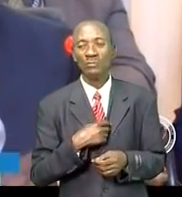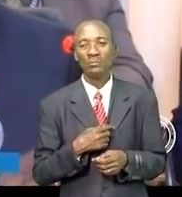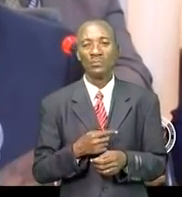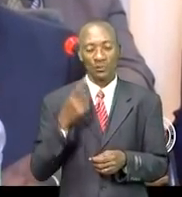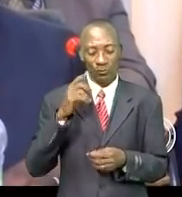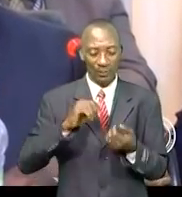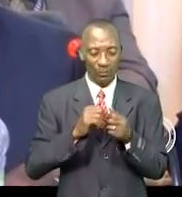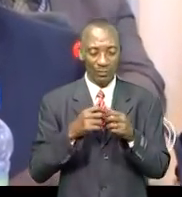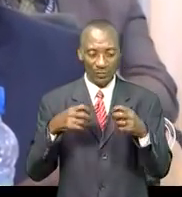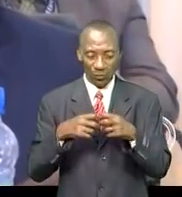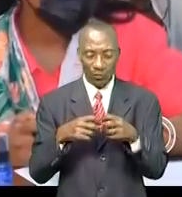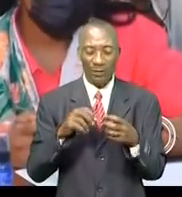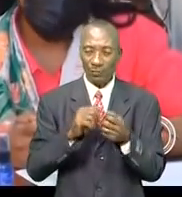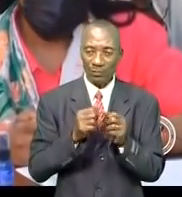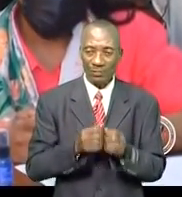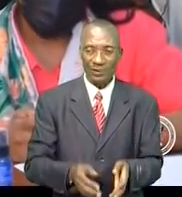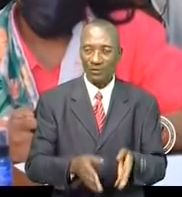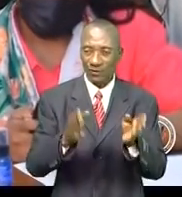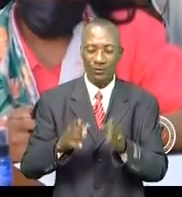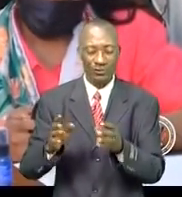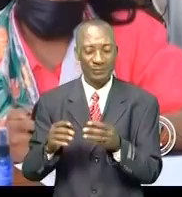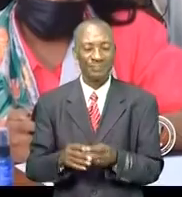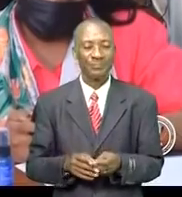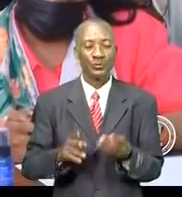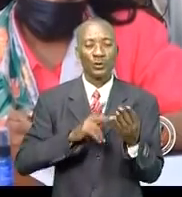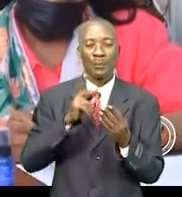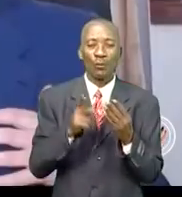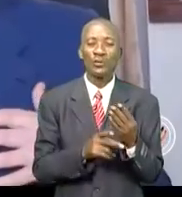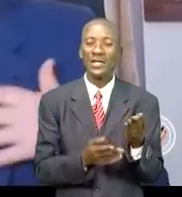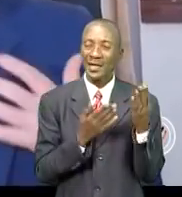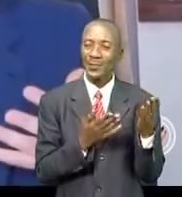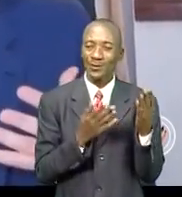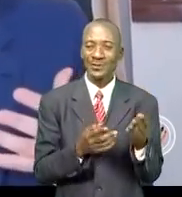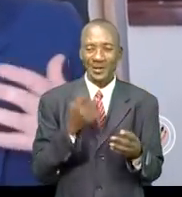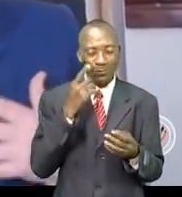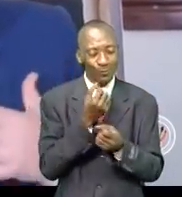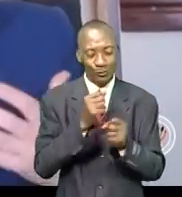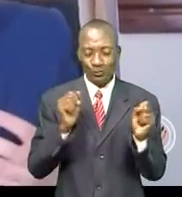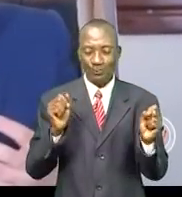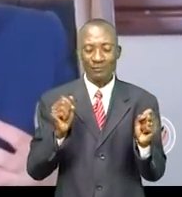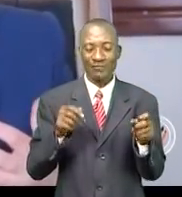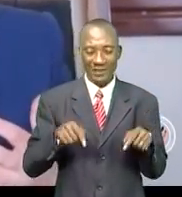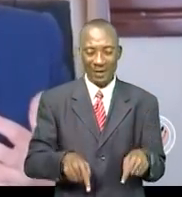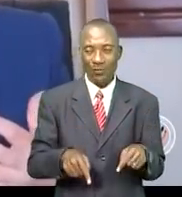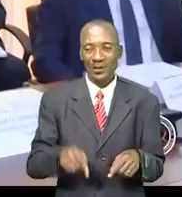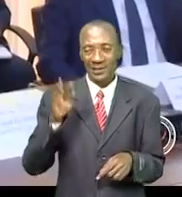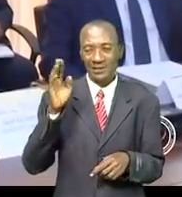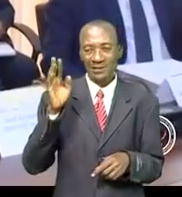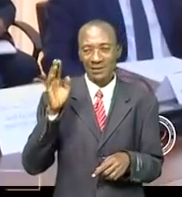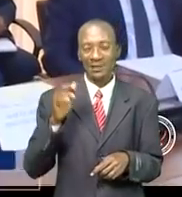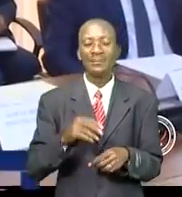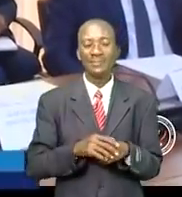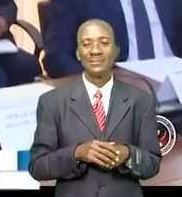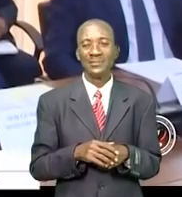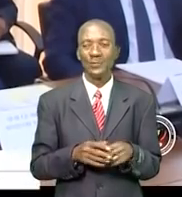en partie relevés par ce projet. Ce projet est une véritable bouée de sauvetage pour la rénovation de Kinshasa la Belle. Quinoises et